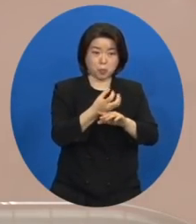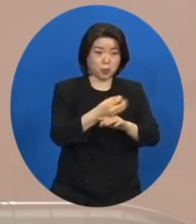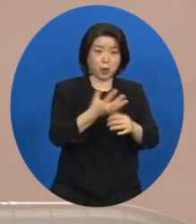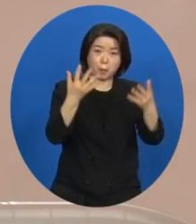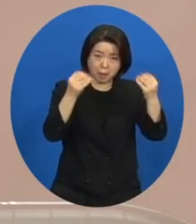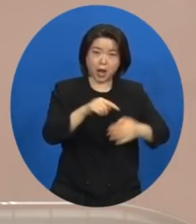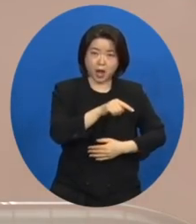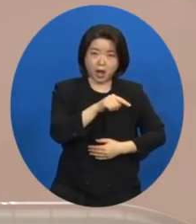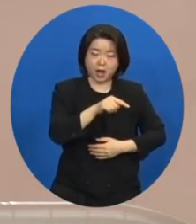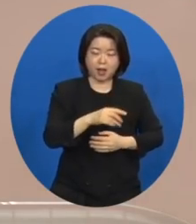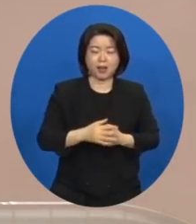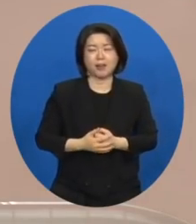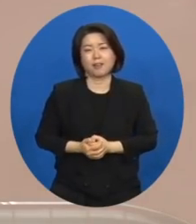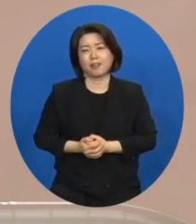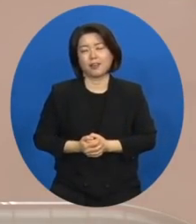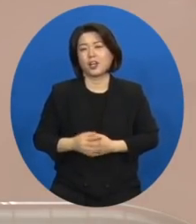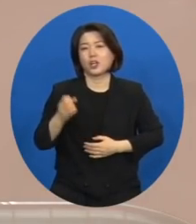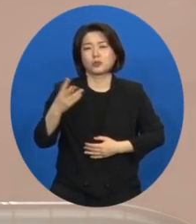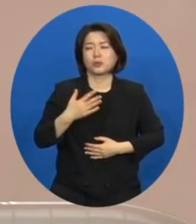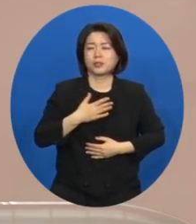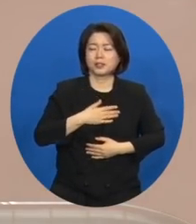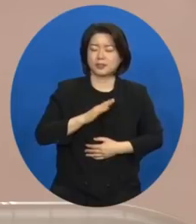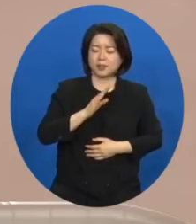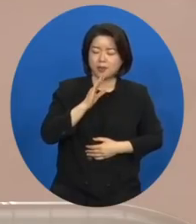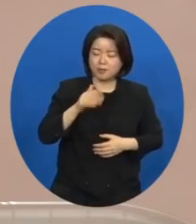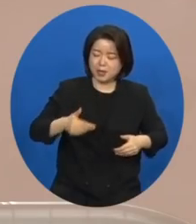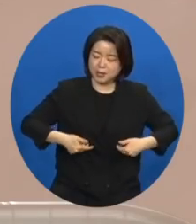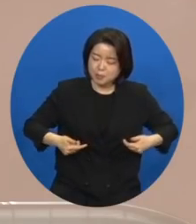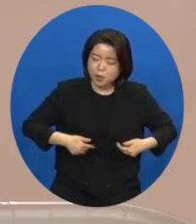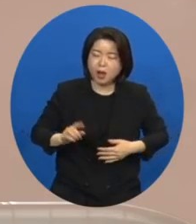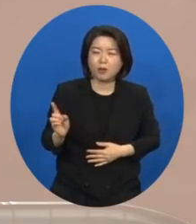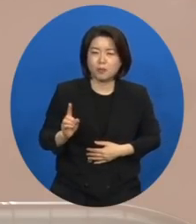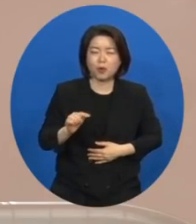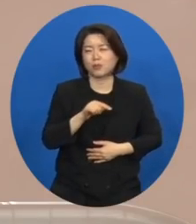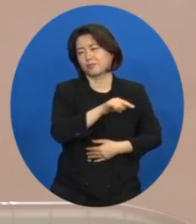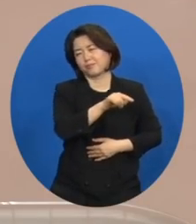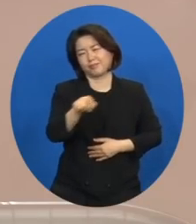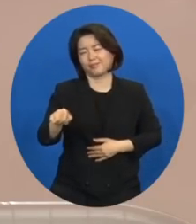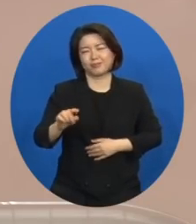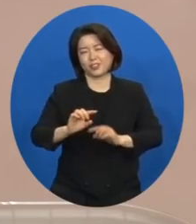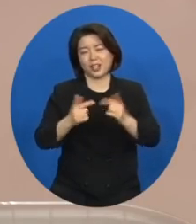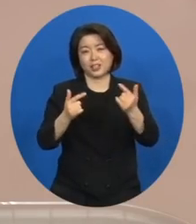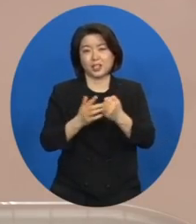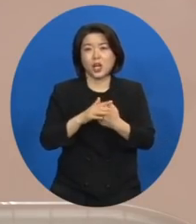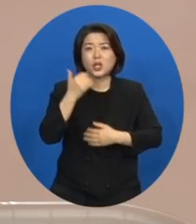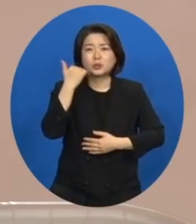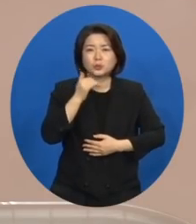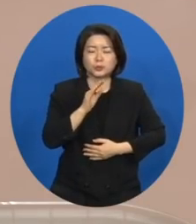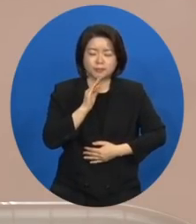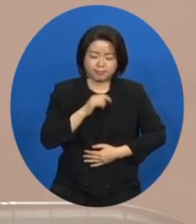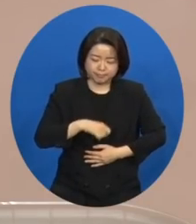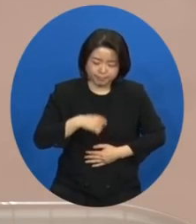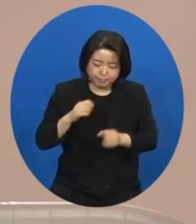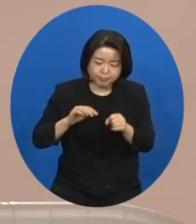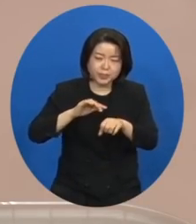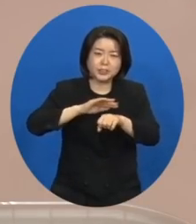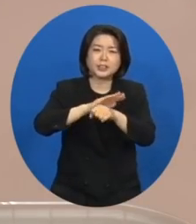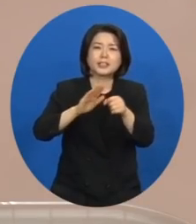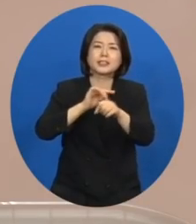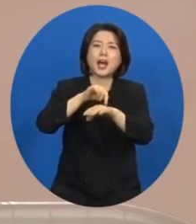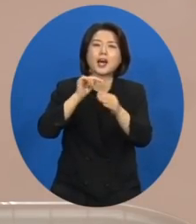요 하지만 내가 정말로 필요했던 것은 그런 것이 아니었습니다 누군가의 진실한 마음과 사랑